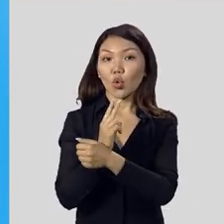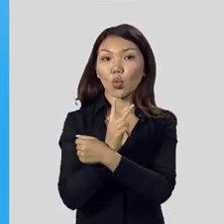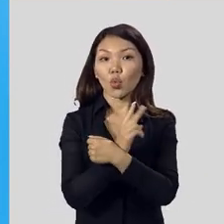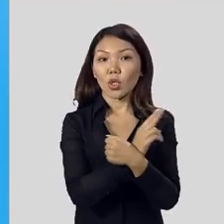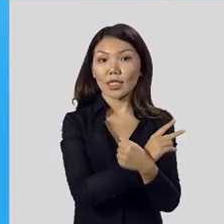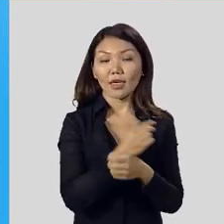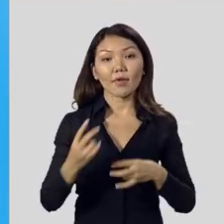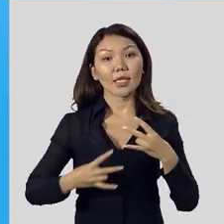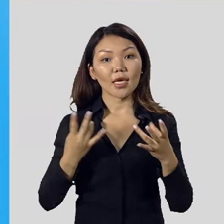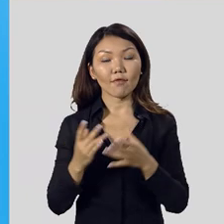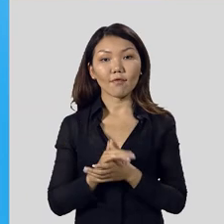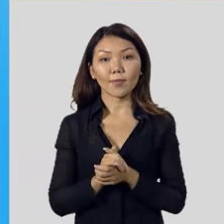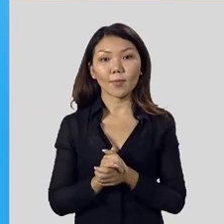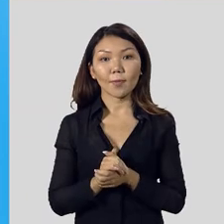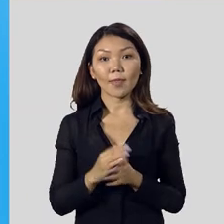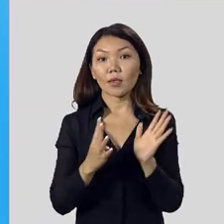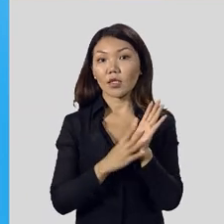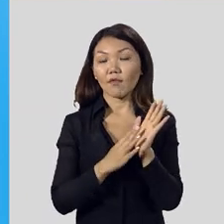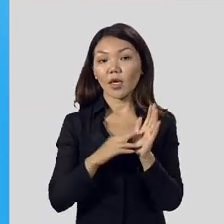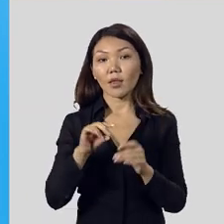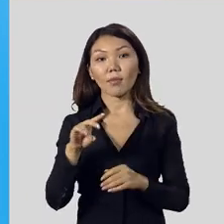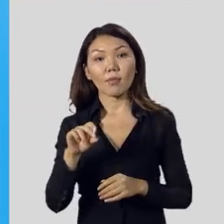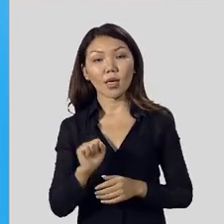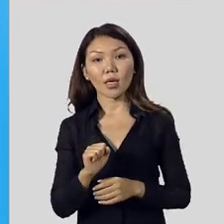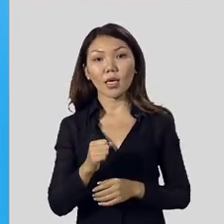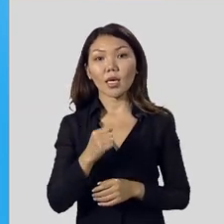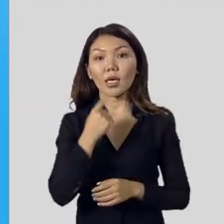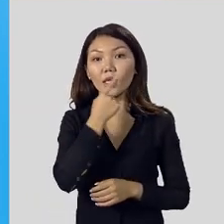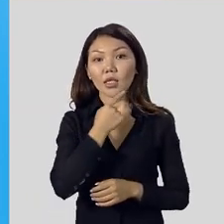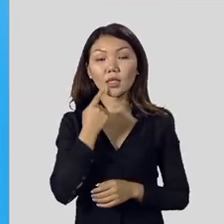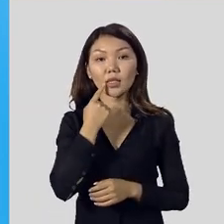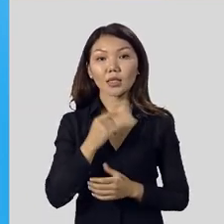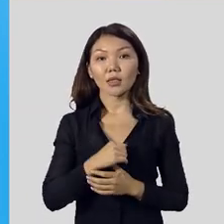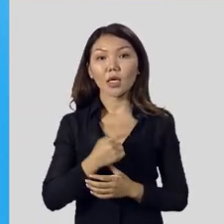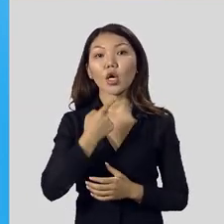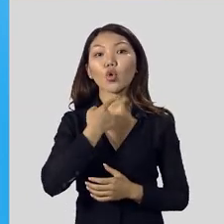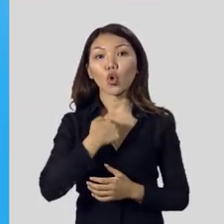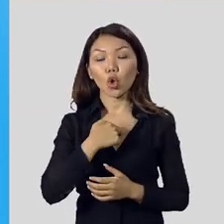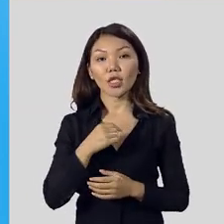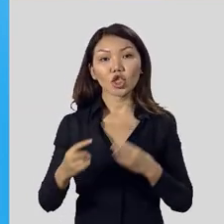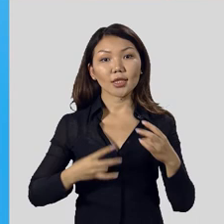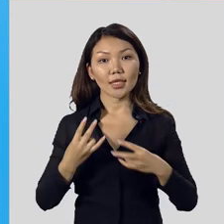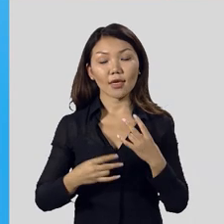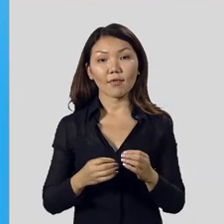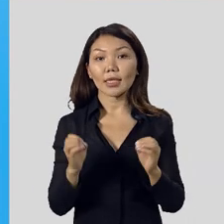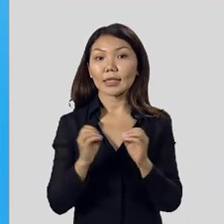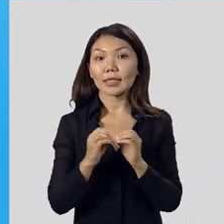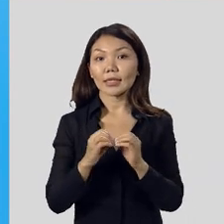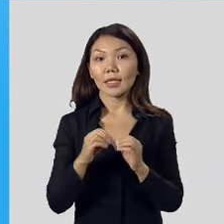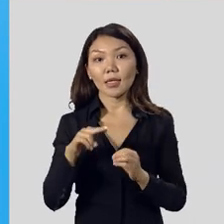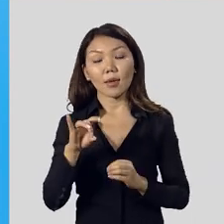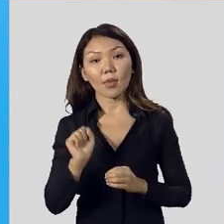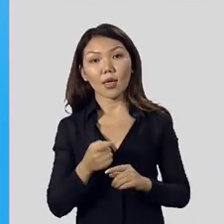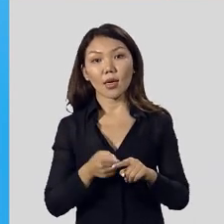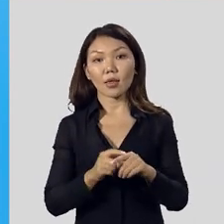нерв. Девятая пара – языкоглоточный нерв. Десятая пара – это блуждающий